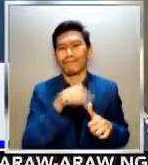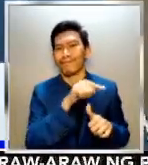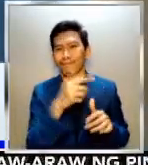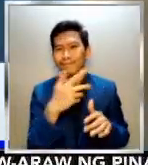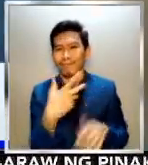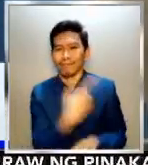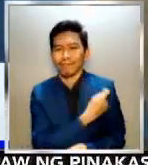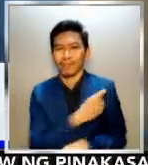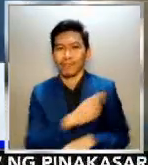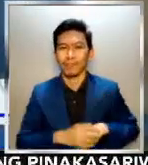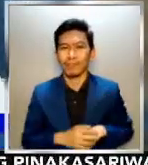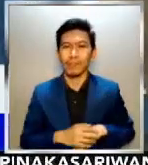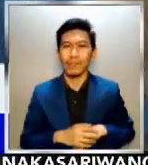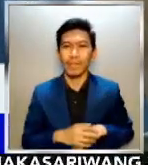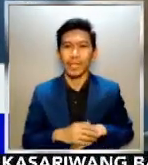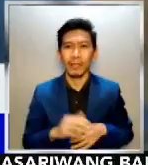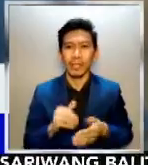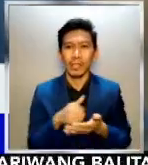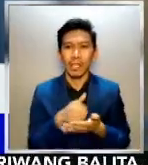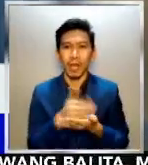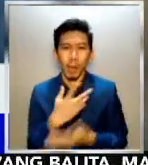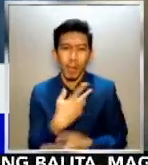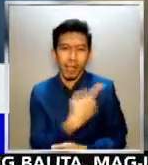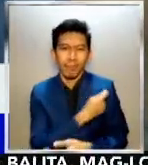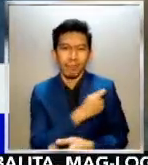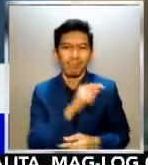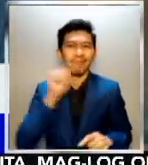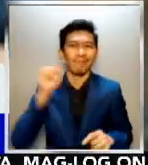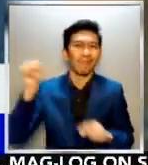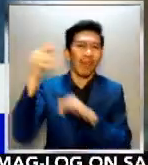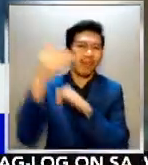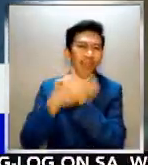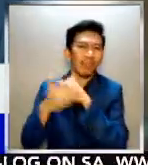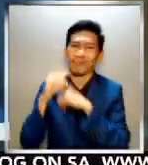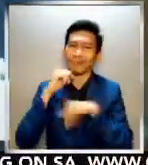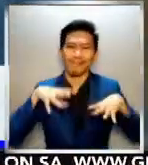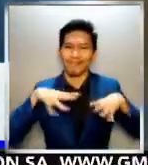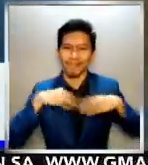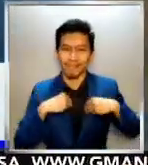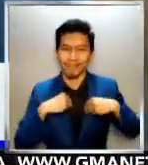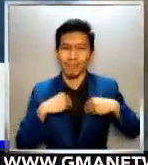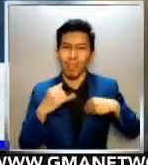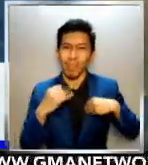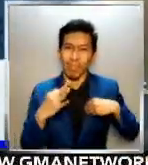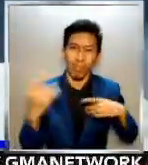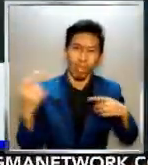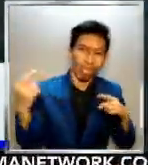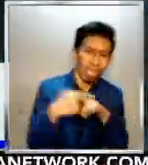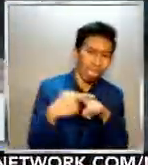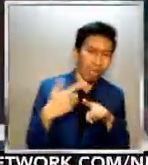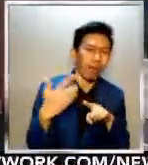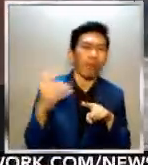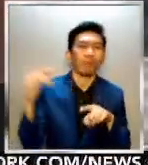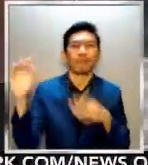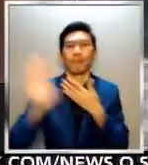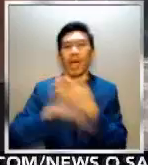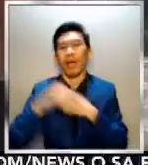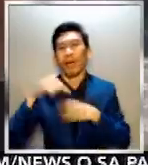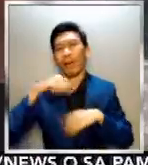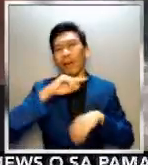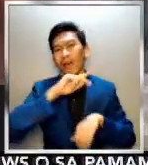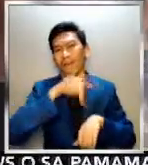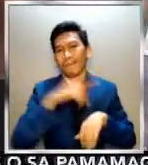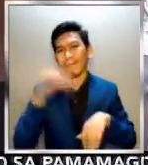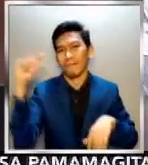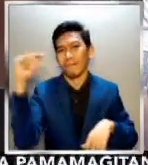hindi sa ibang bansa, pag nagkaganon, pauwiin sila. Ay, hindi po na. Wala po nga.